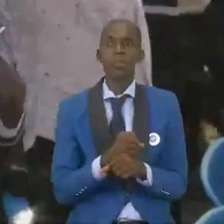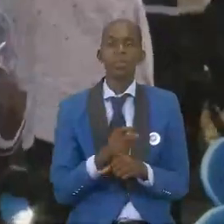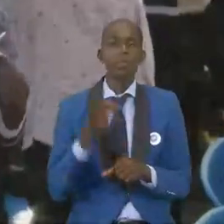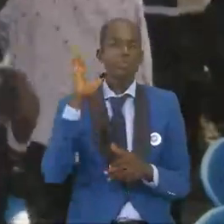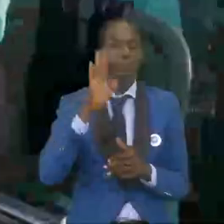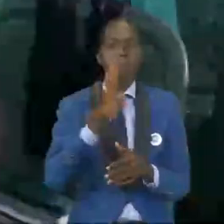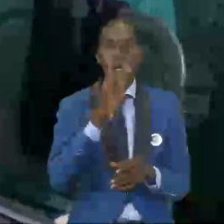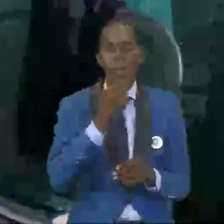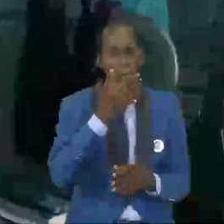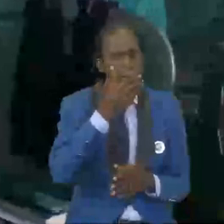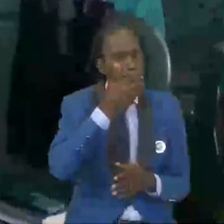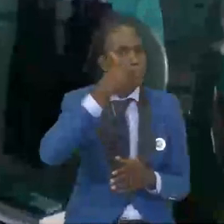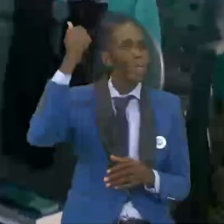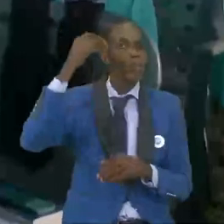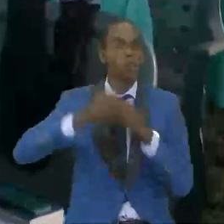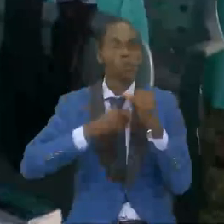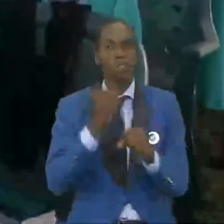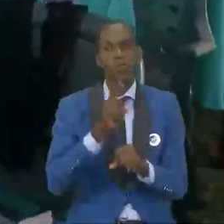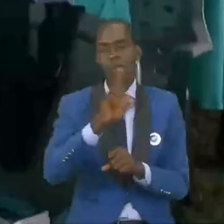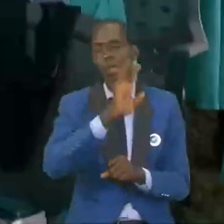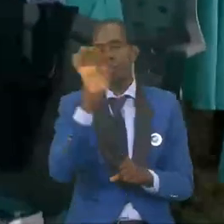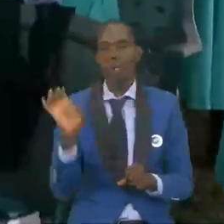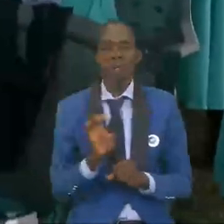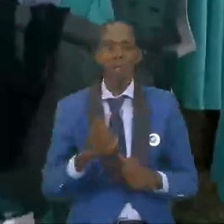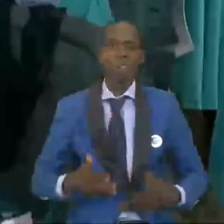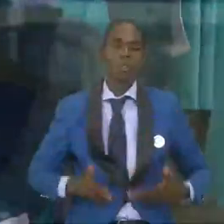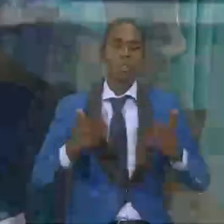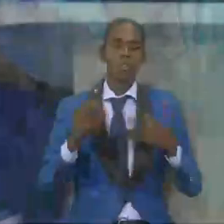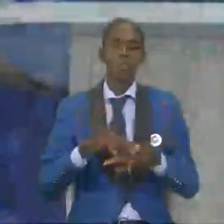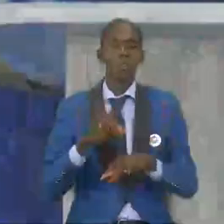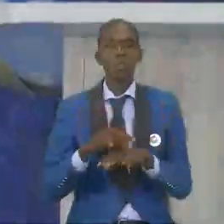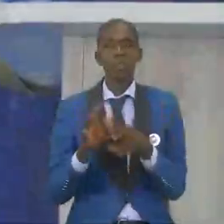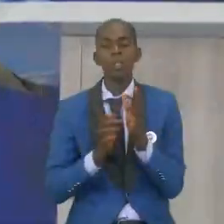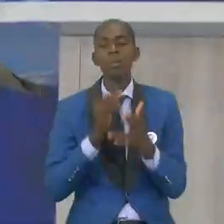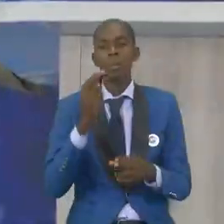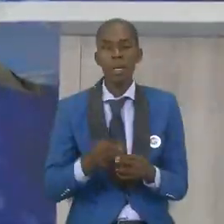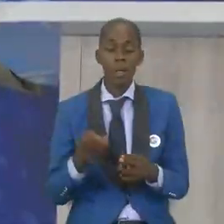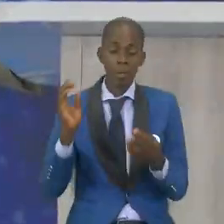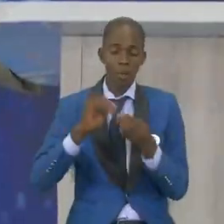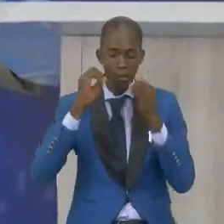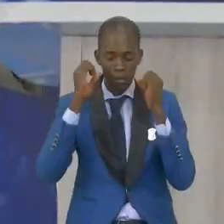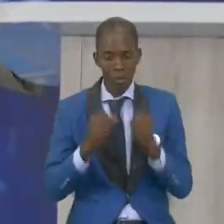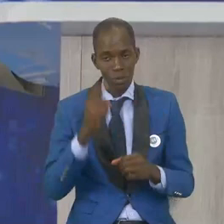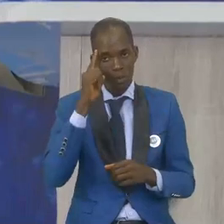Et quand tu viendras dans la nouvelle année, ce sera la meilleure des années que tu aies jamais vécues.